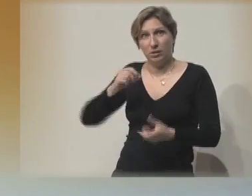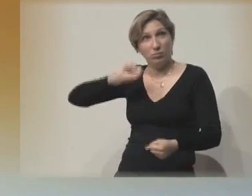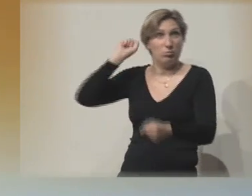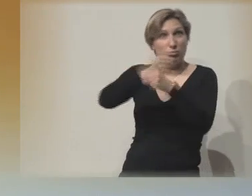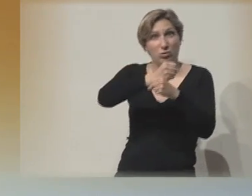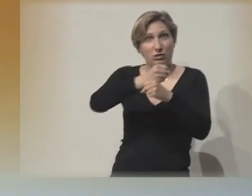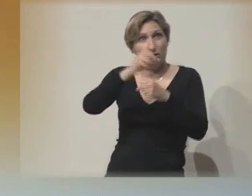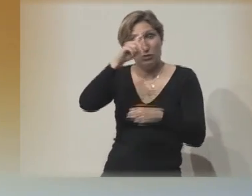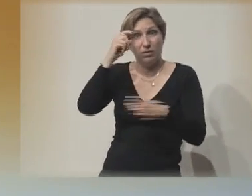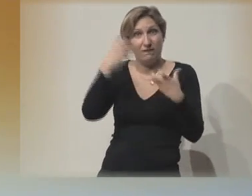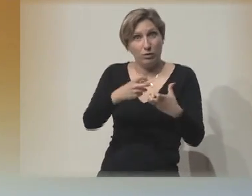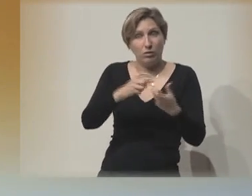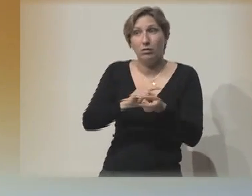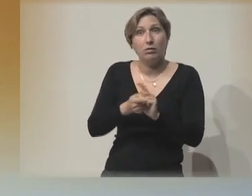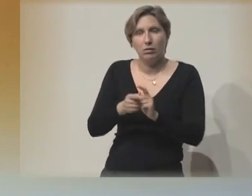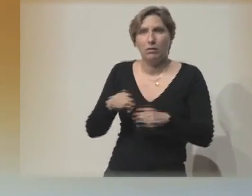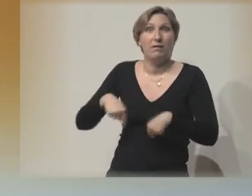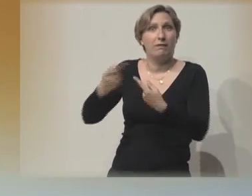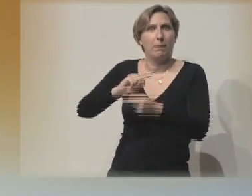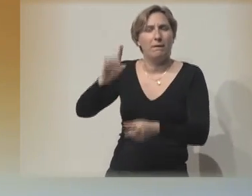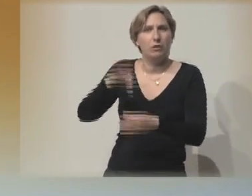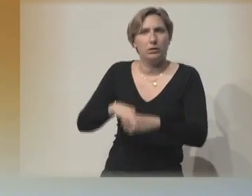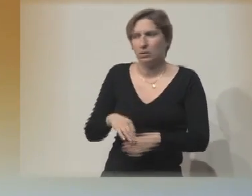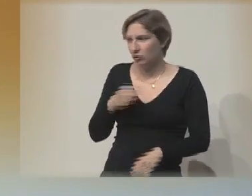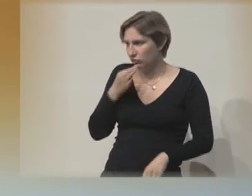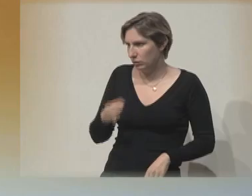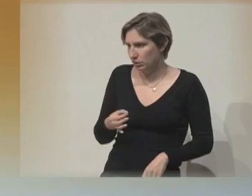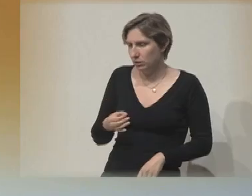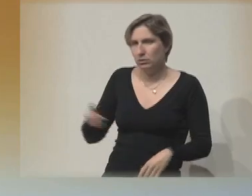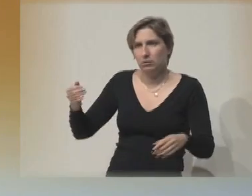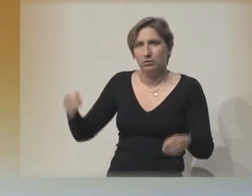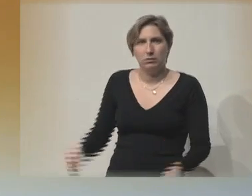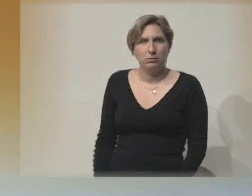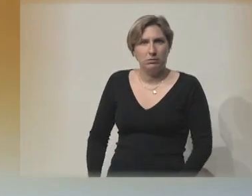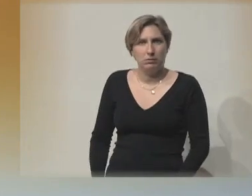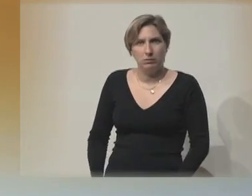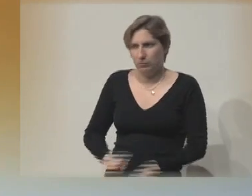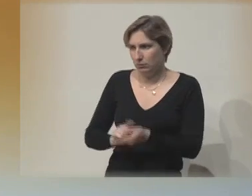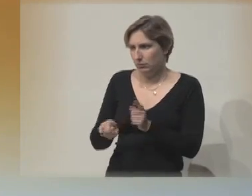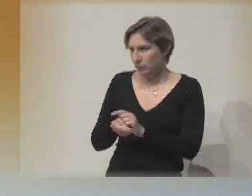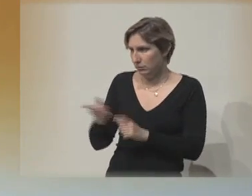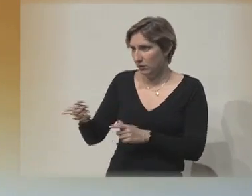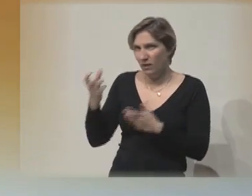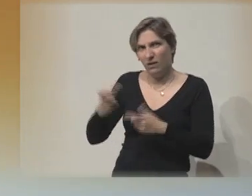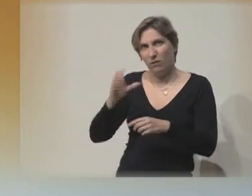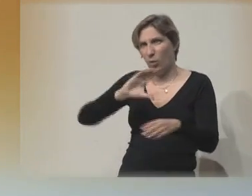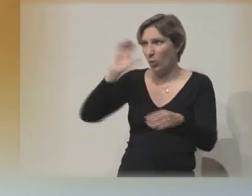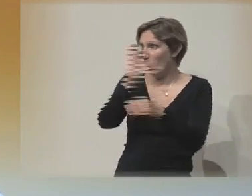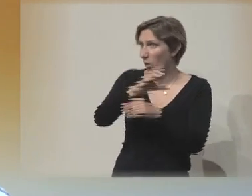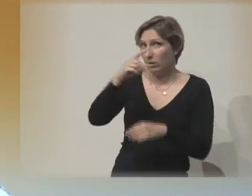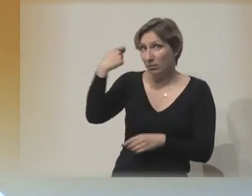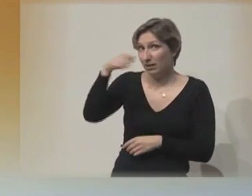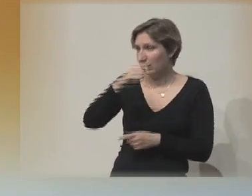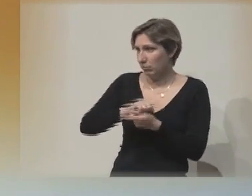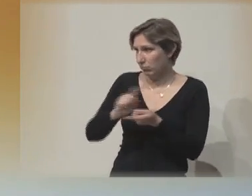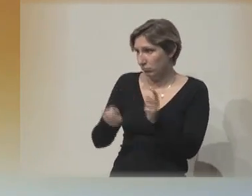Sarkozy, on ne va pas aller voter. » Je dis, vous faites au président de la République que vous souhaitez contredire,